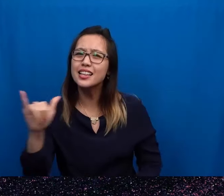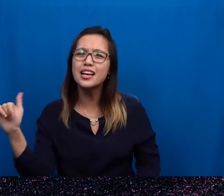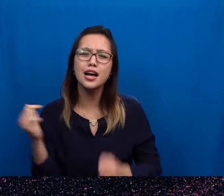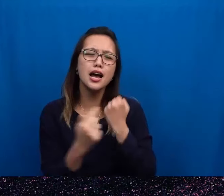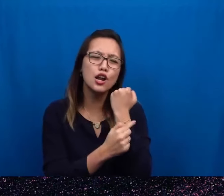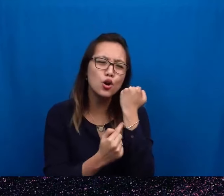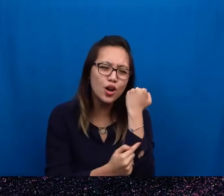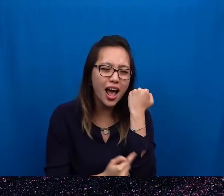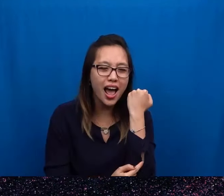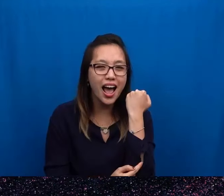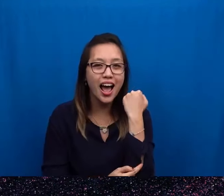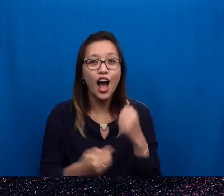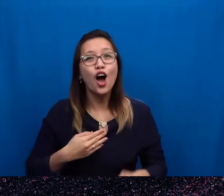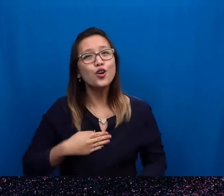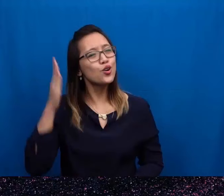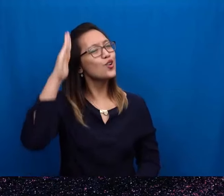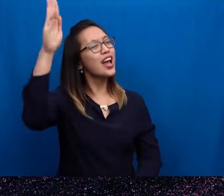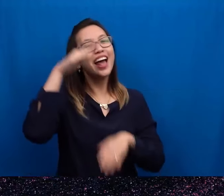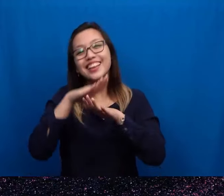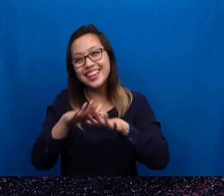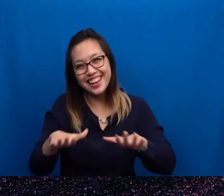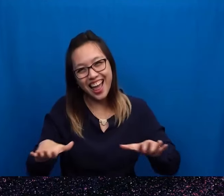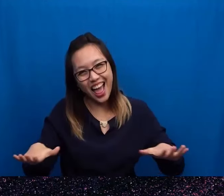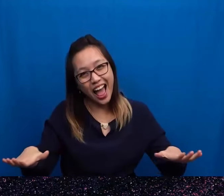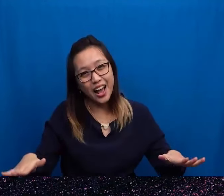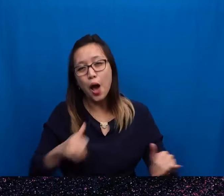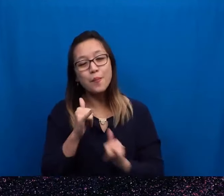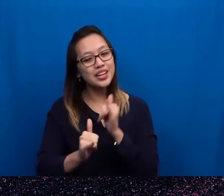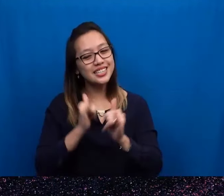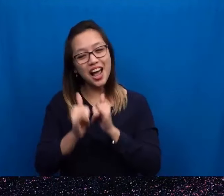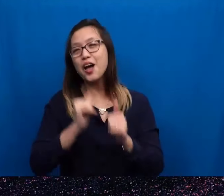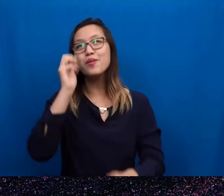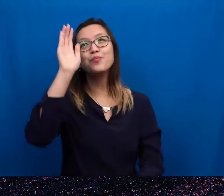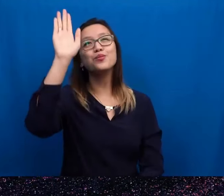menyembuhkan yang terluka. Ku kan tenang